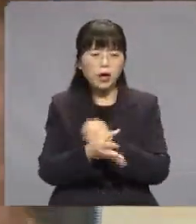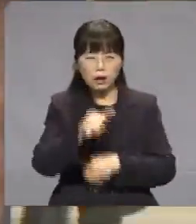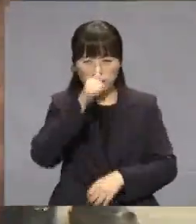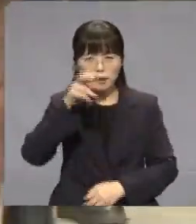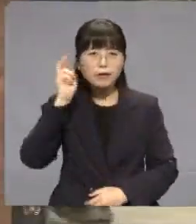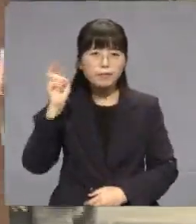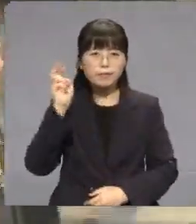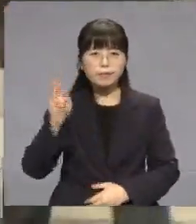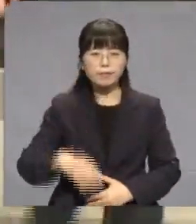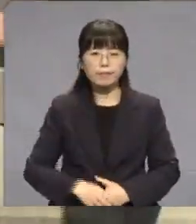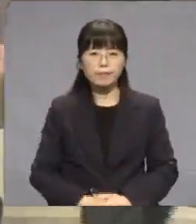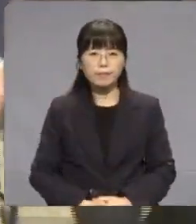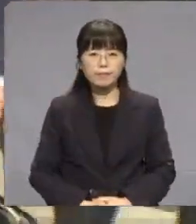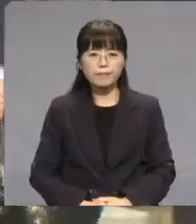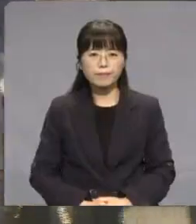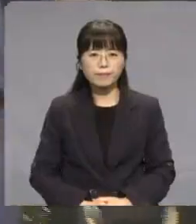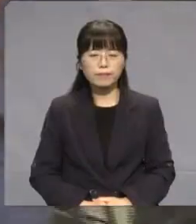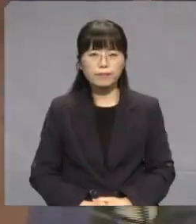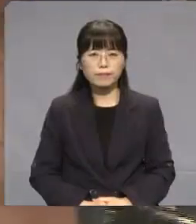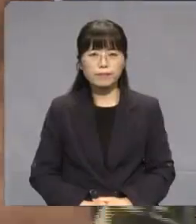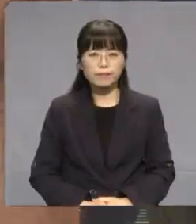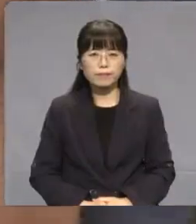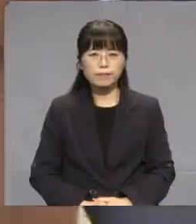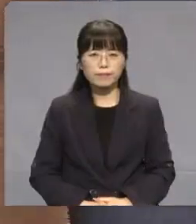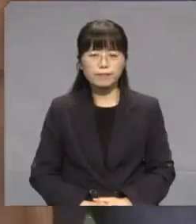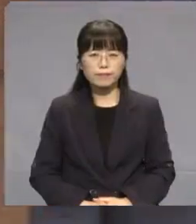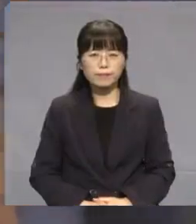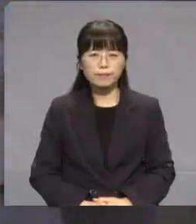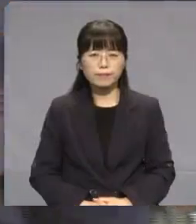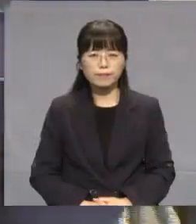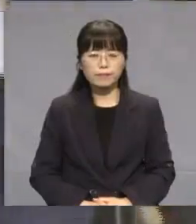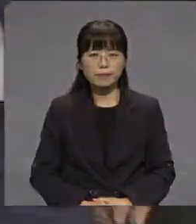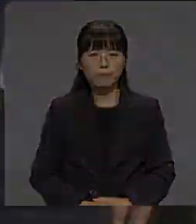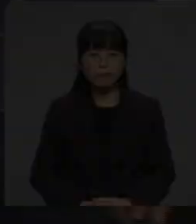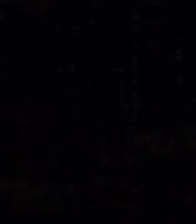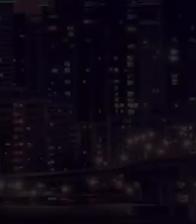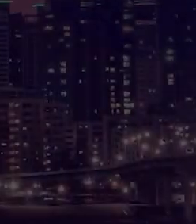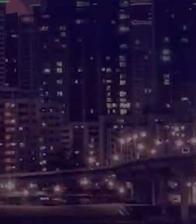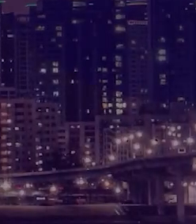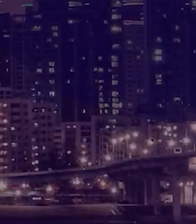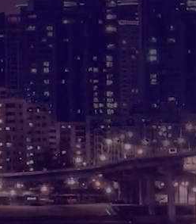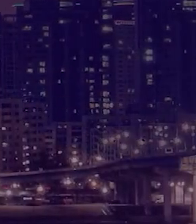받을 전망입니다 OBS 뉴스 하입니다